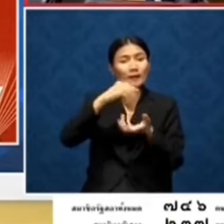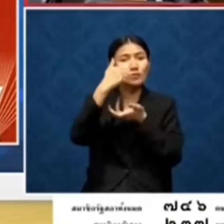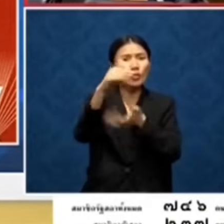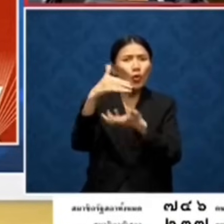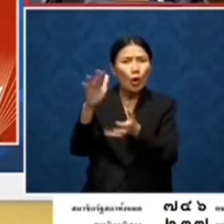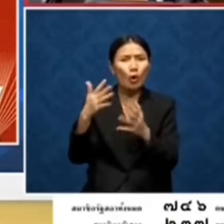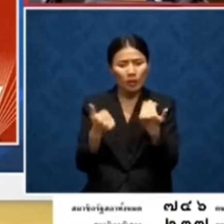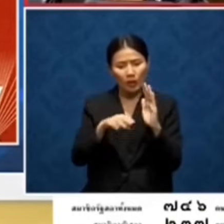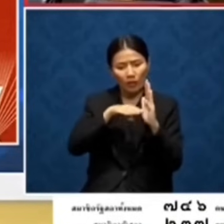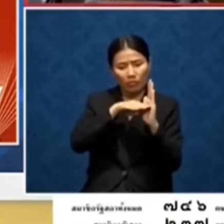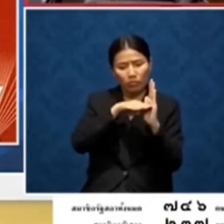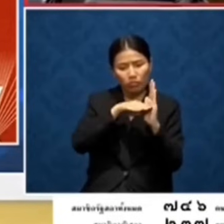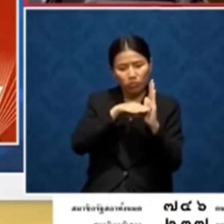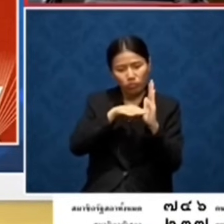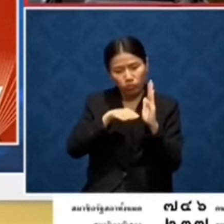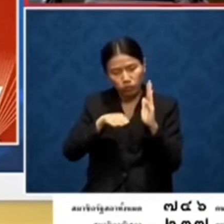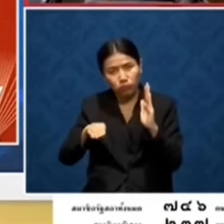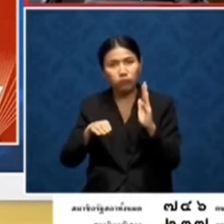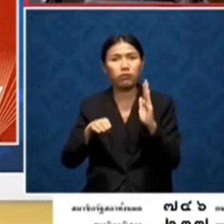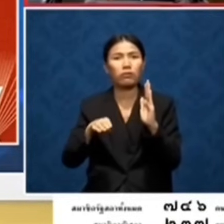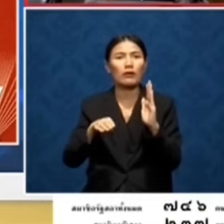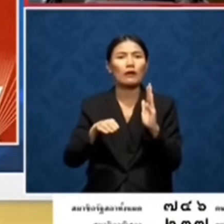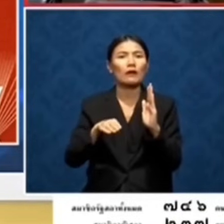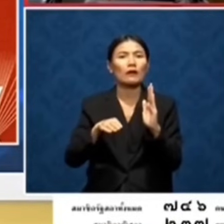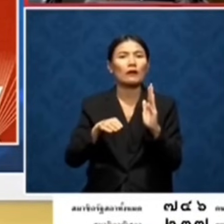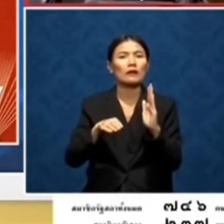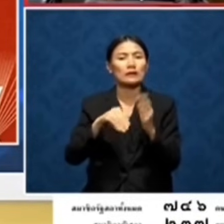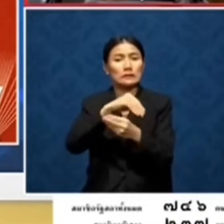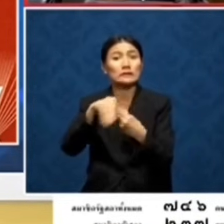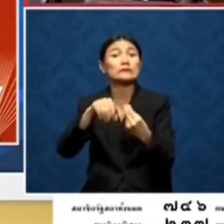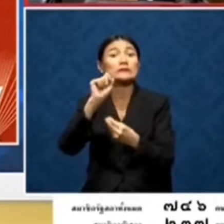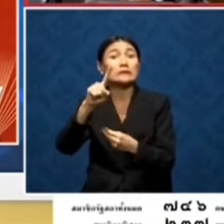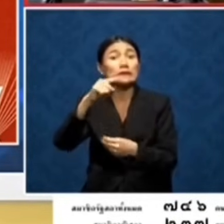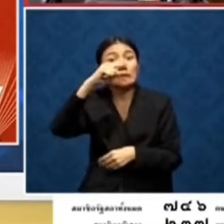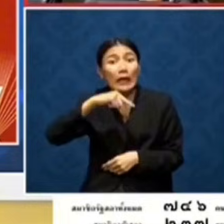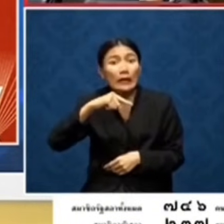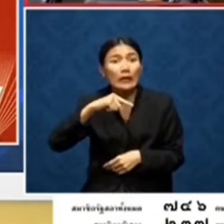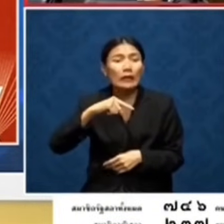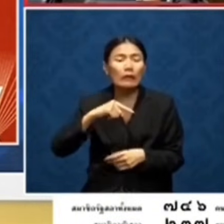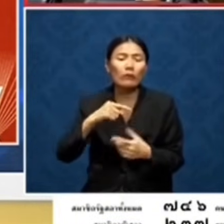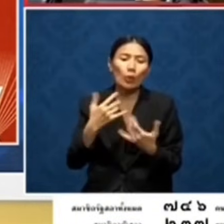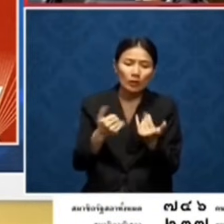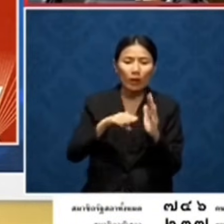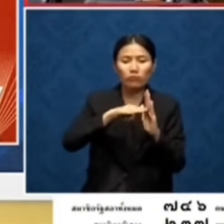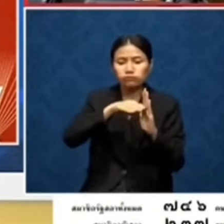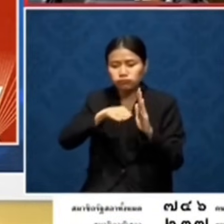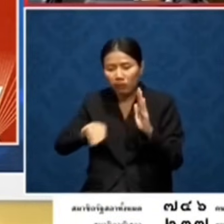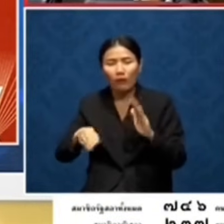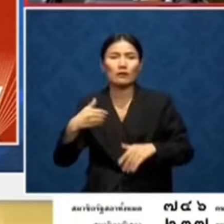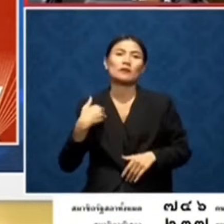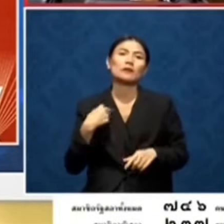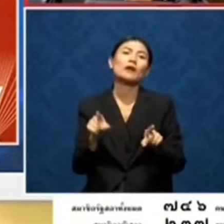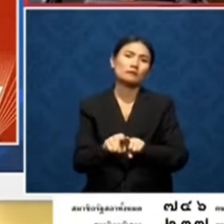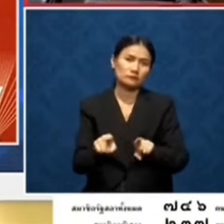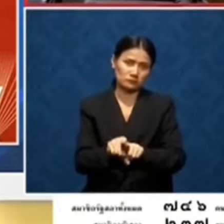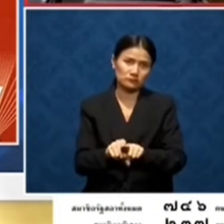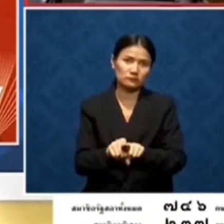องเช่นเดียวกับการขยายตัวของเศรษฐกิจที่ต่ำลงมาตลอดซึ่งนี่เป็นปัญหาเชิงโครงสร้าง